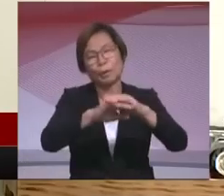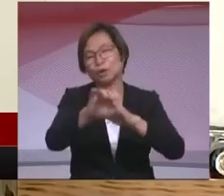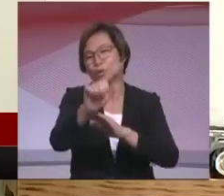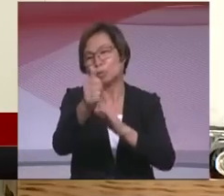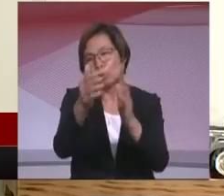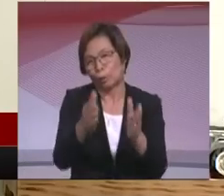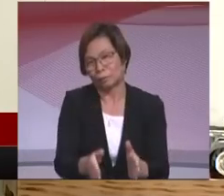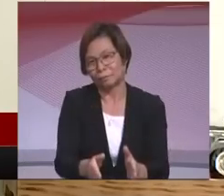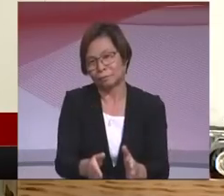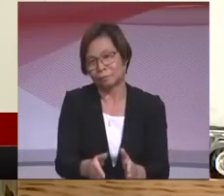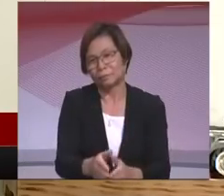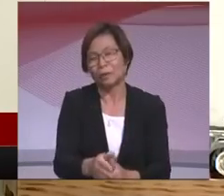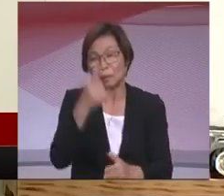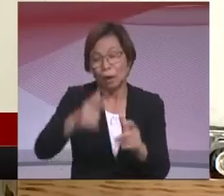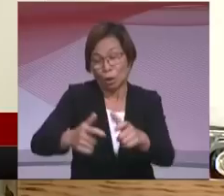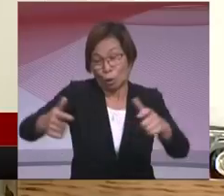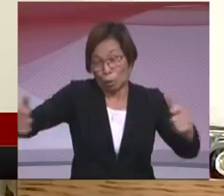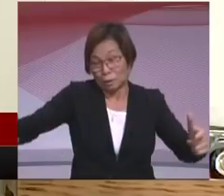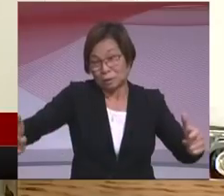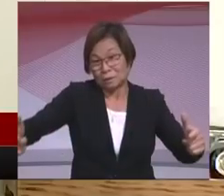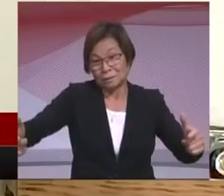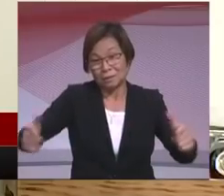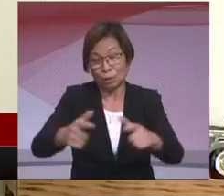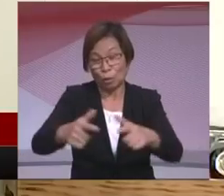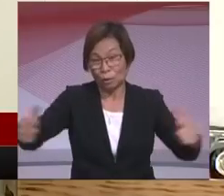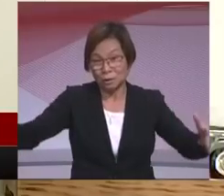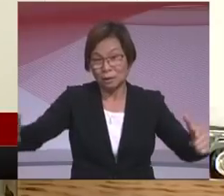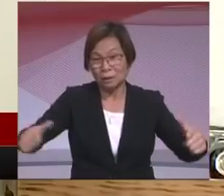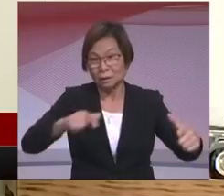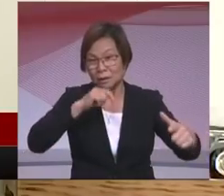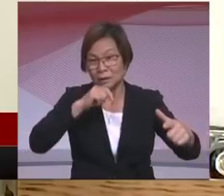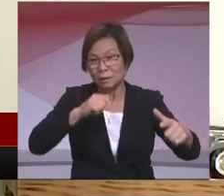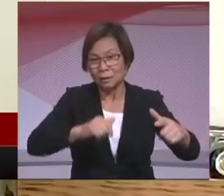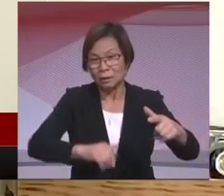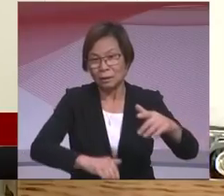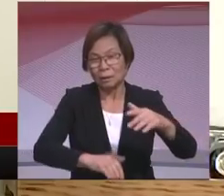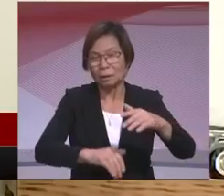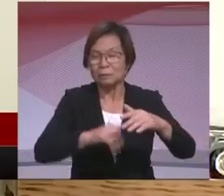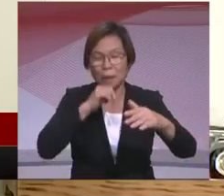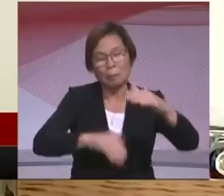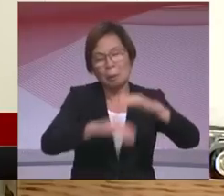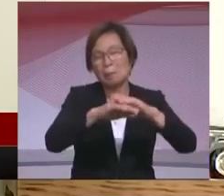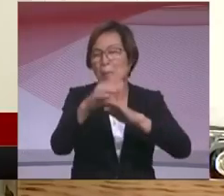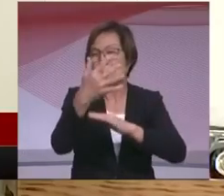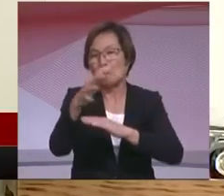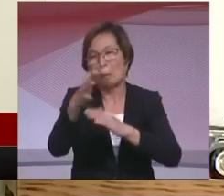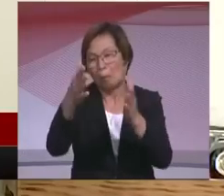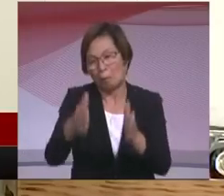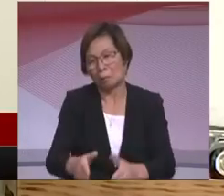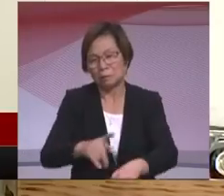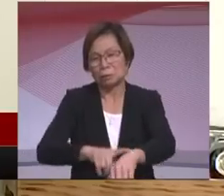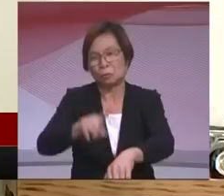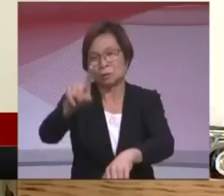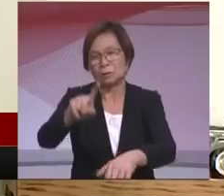orang, dan bagi keluasan ke atas tidak melebihi 15 orang pada satu-satu masa.